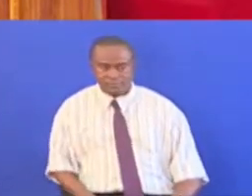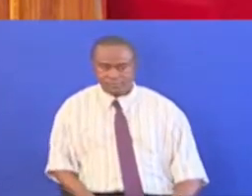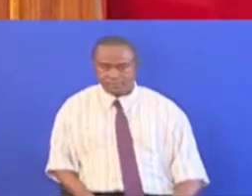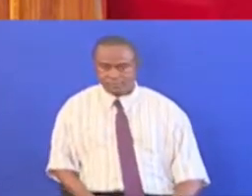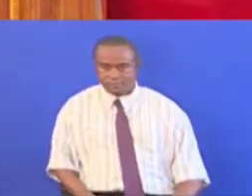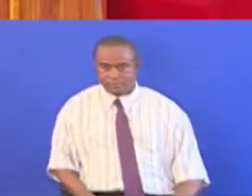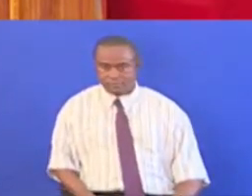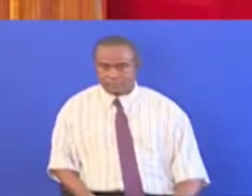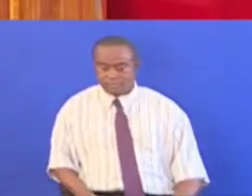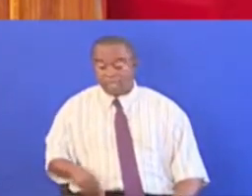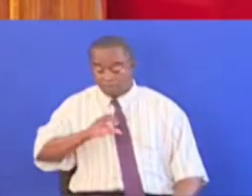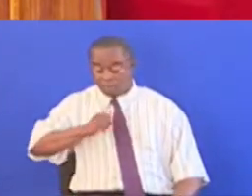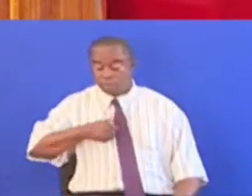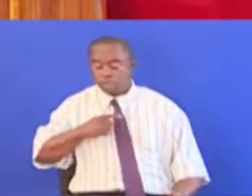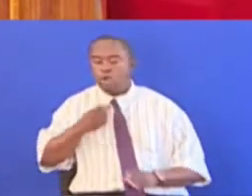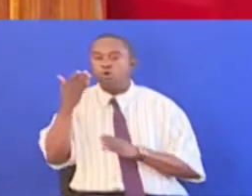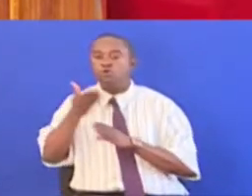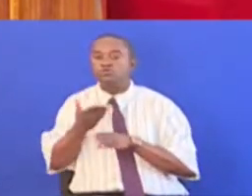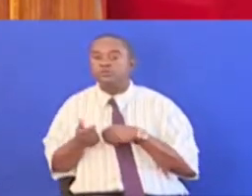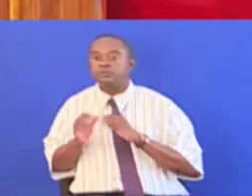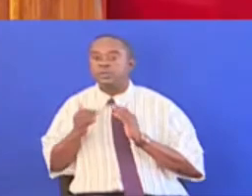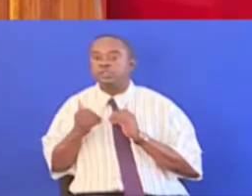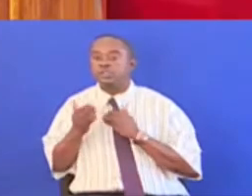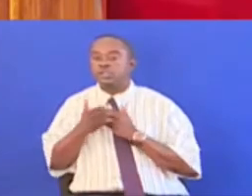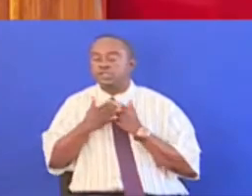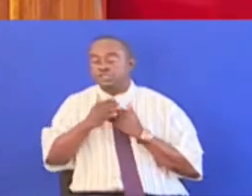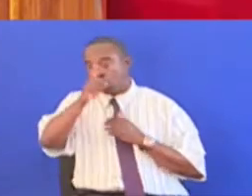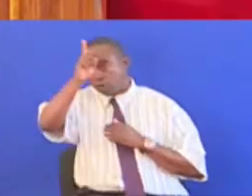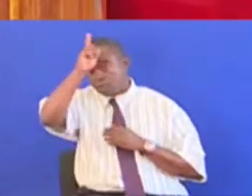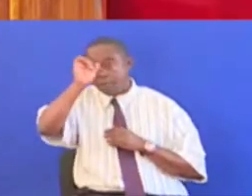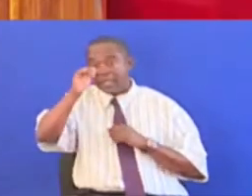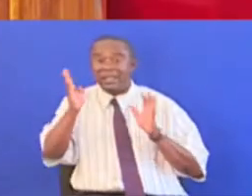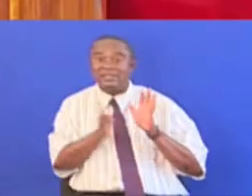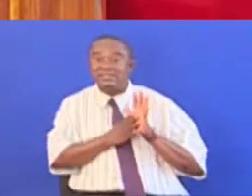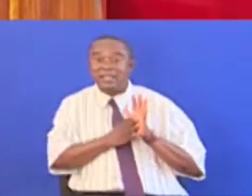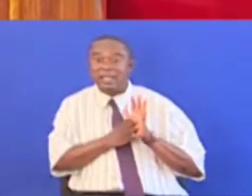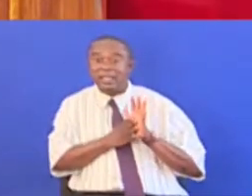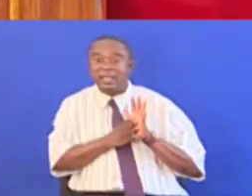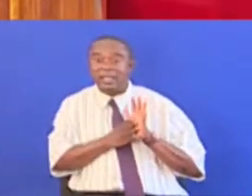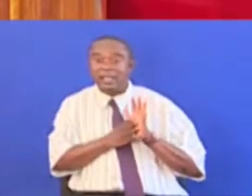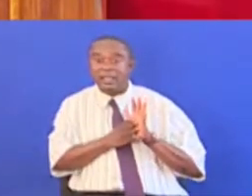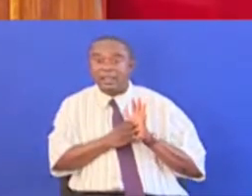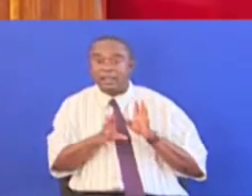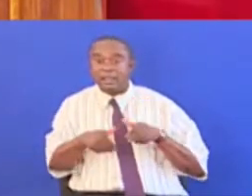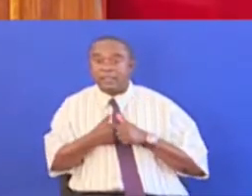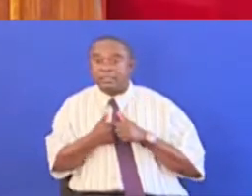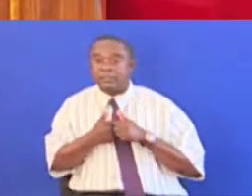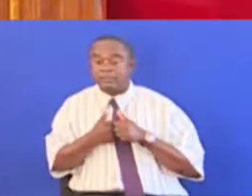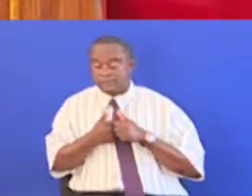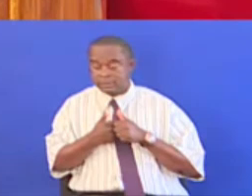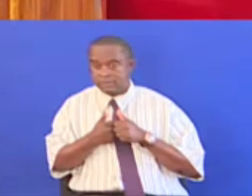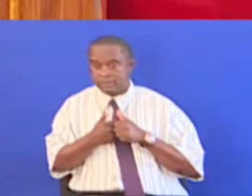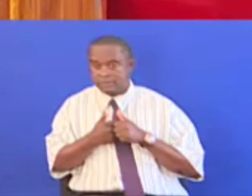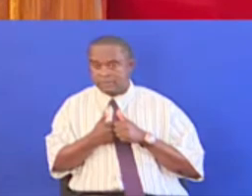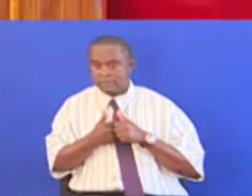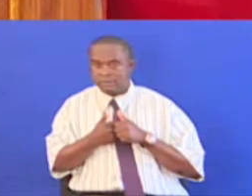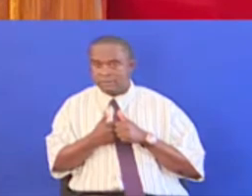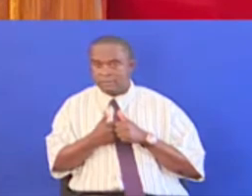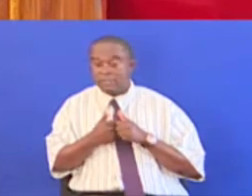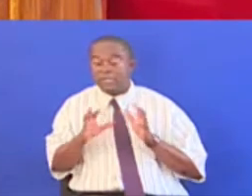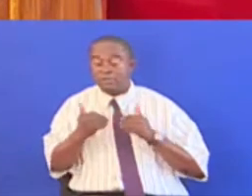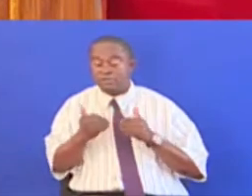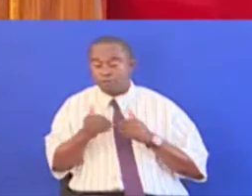hili mimi mwenyewe nikiwa na uzoefu kwa kuwa nimeishi Ujerumani kwa miaka 9, siku 6 na siku 3.